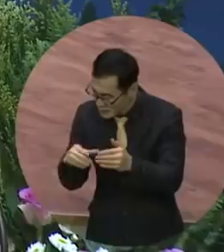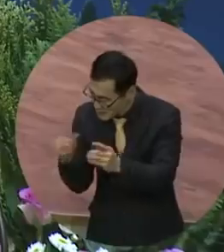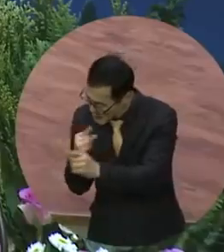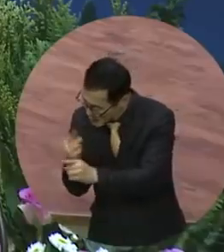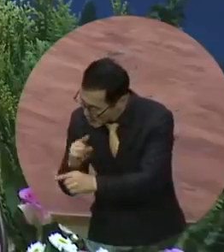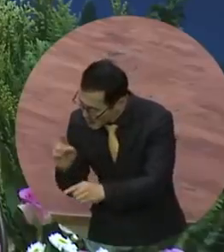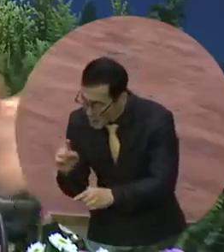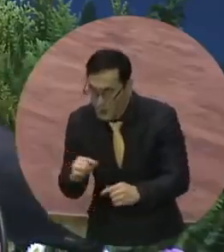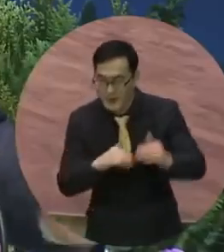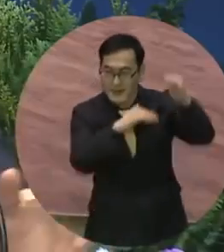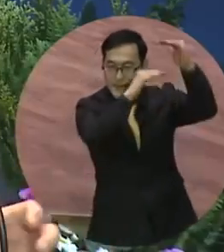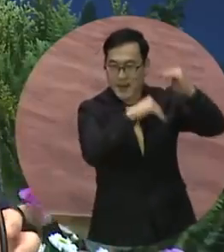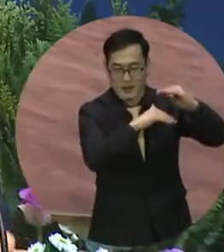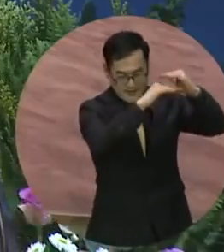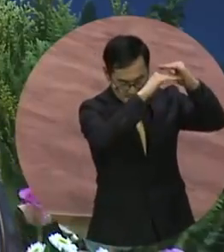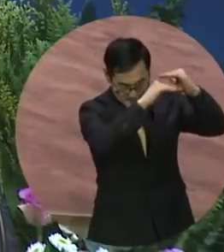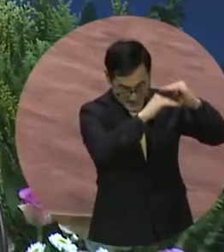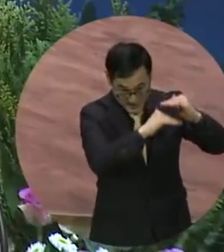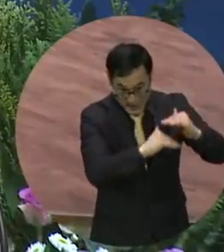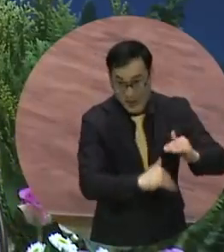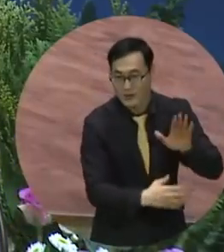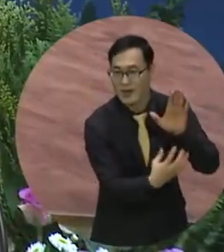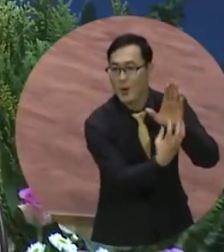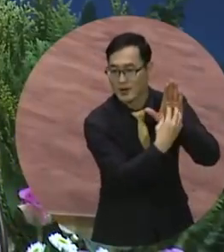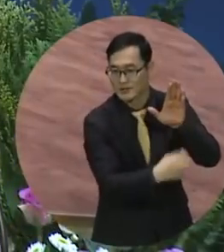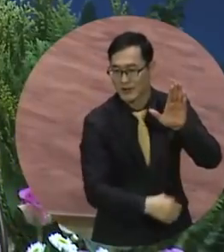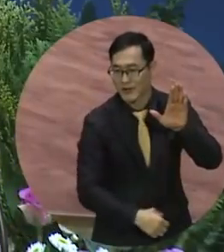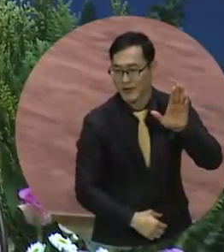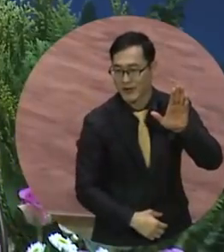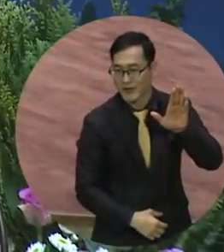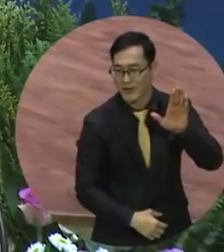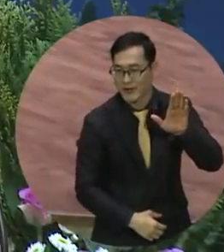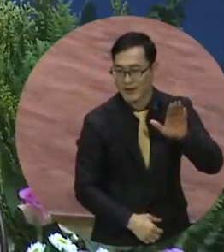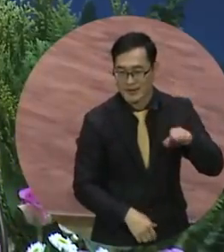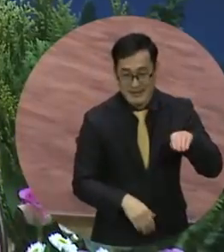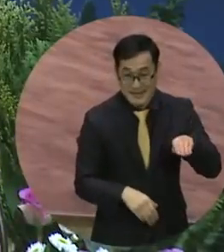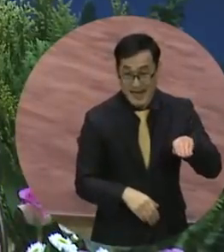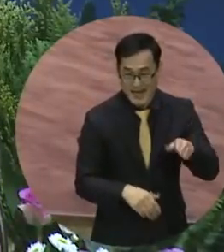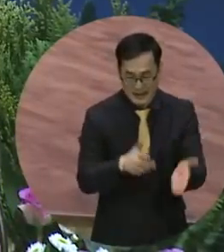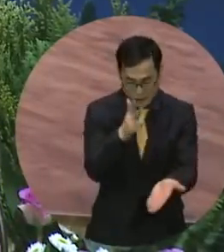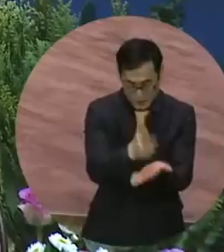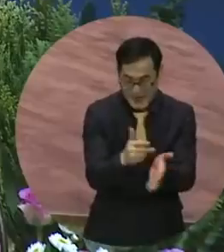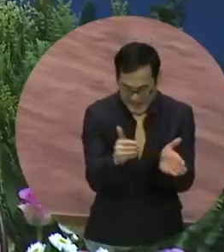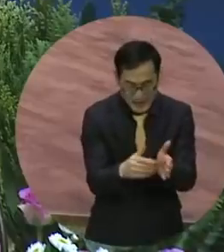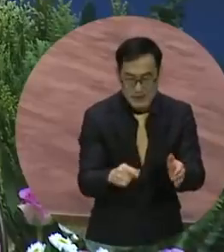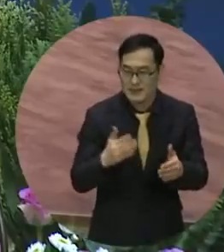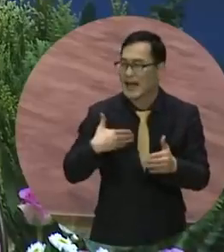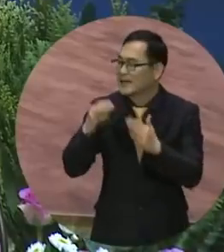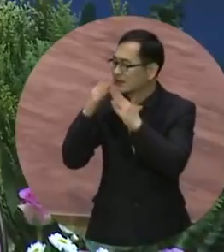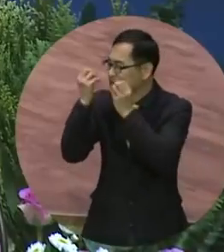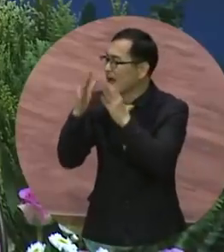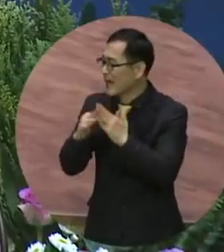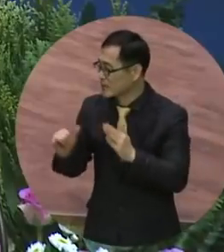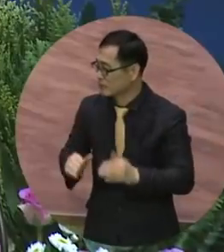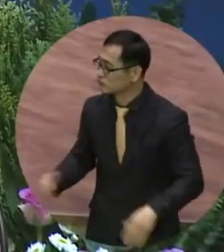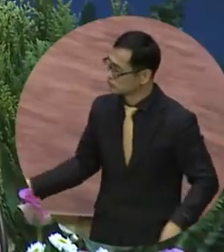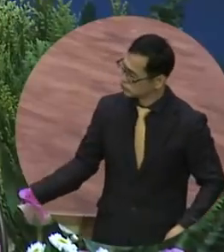부분이 뭔가 쫙 컨설팅인 거예요. 입구부 주차장부터 나 새가족인데요. 별 관심